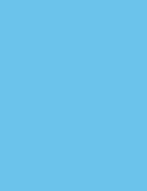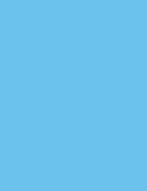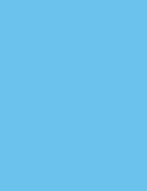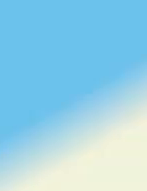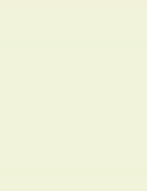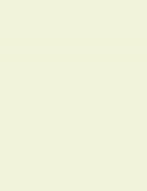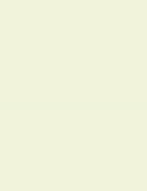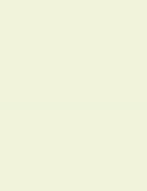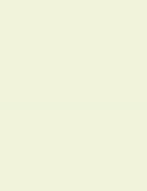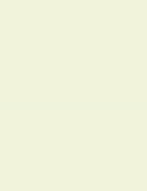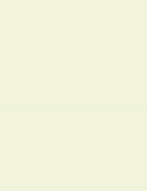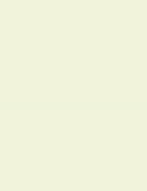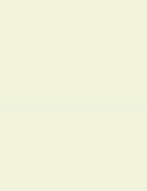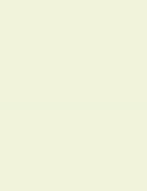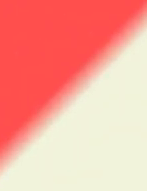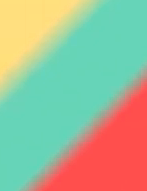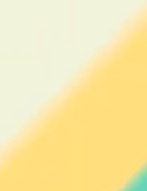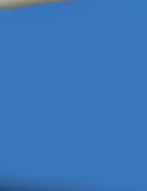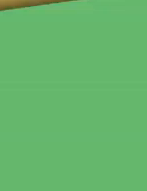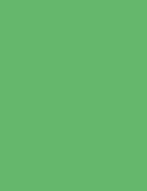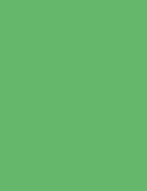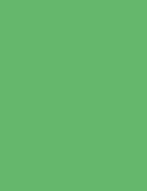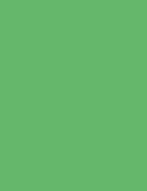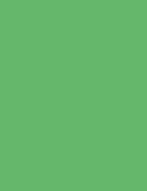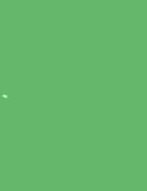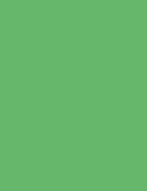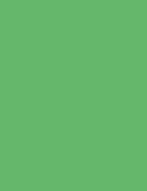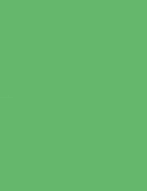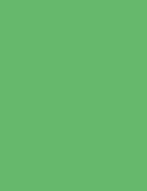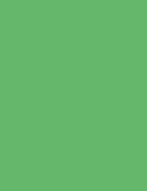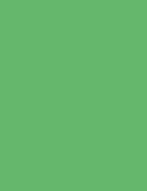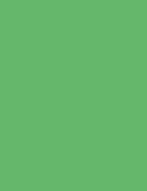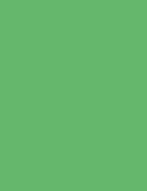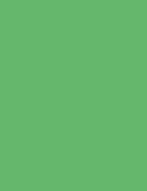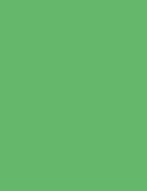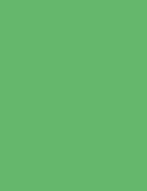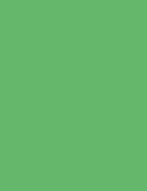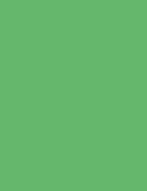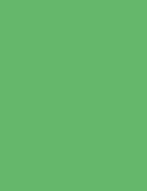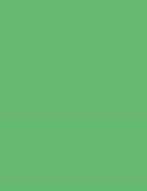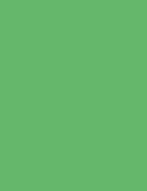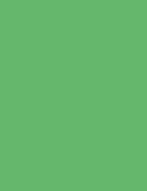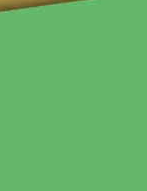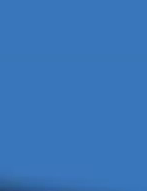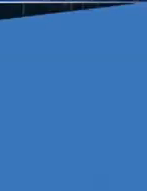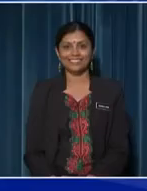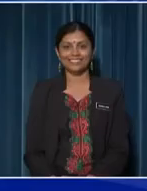Assalamualaikum warahmatullahi wabarakatuh